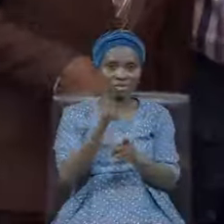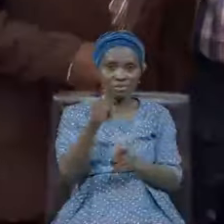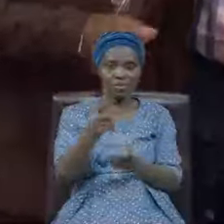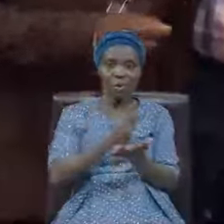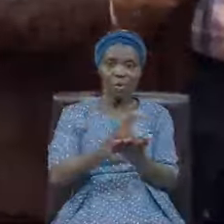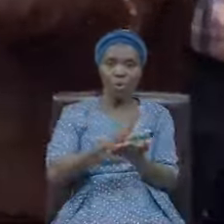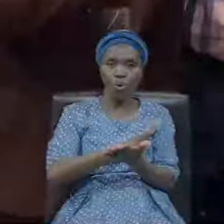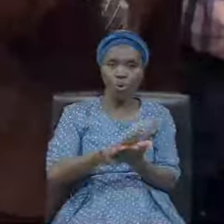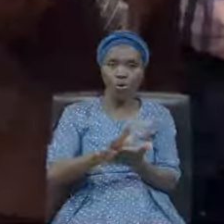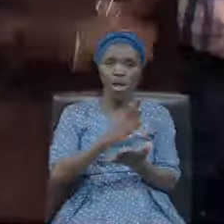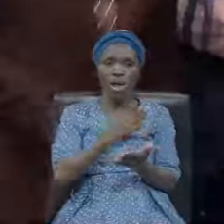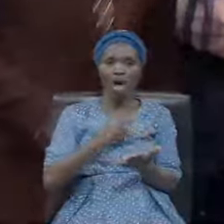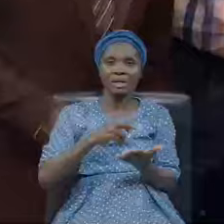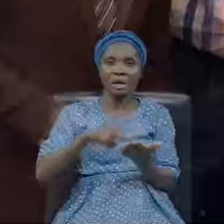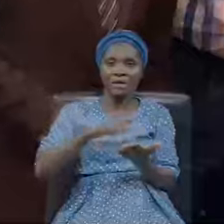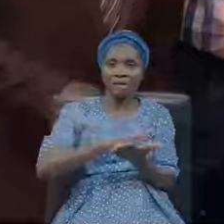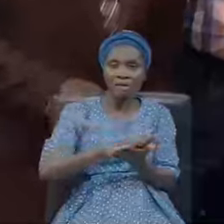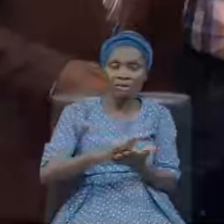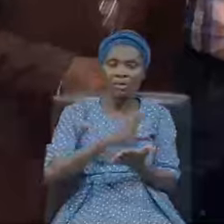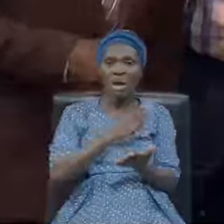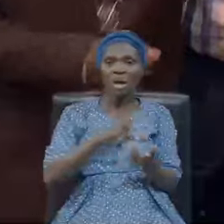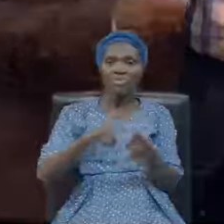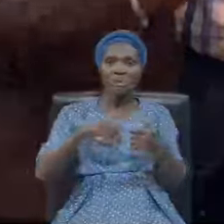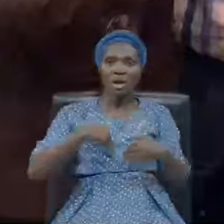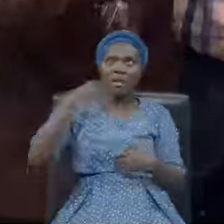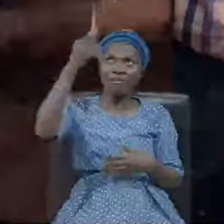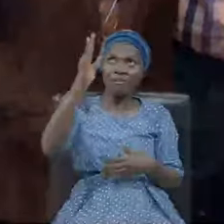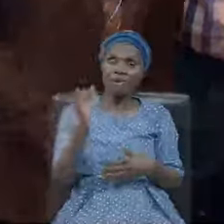garder juste, pieux,